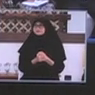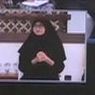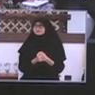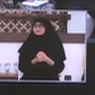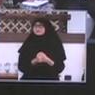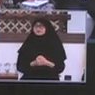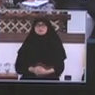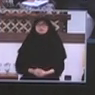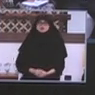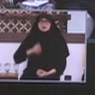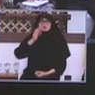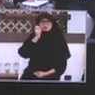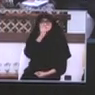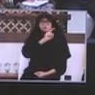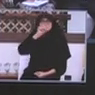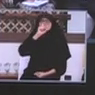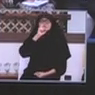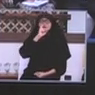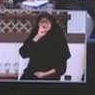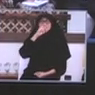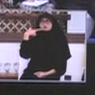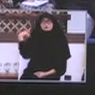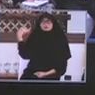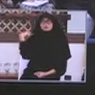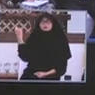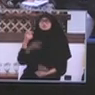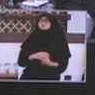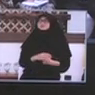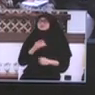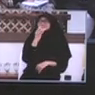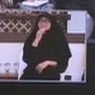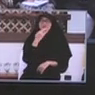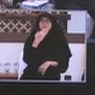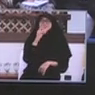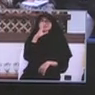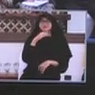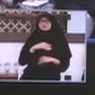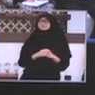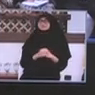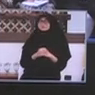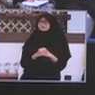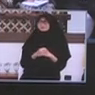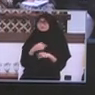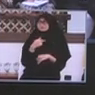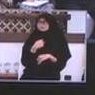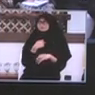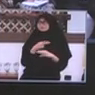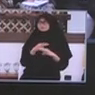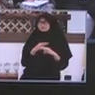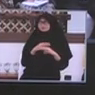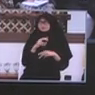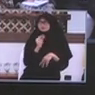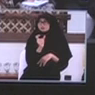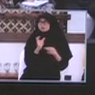Assalamualaikum, Pak Gubernur. Waalaikumsalam. Sugeng siang. Nggih. Dengan Rusjan, Pak